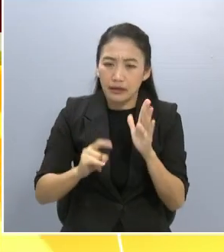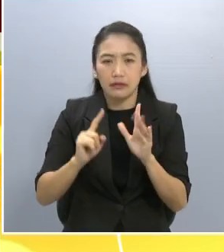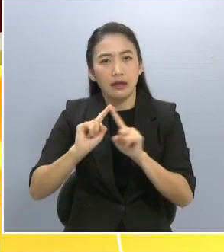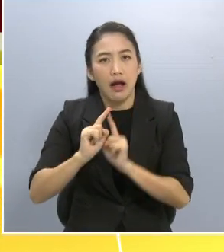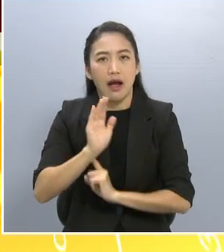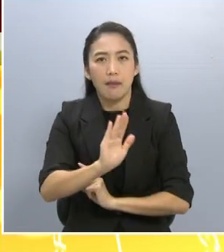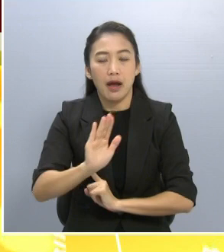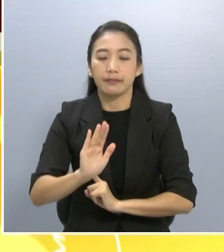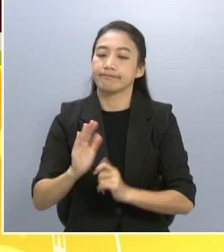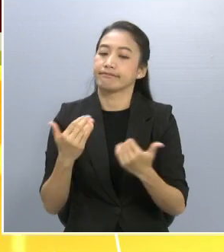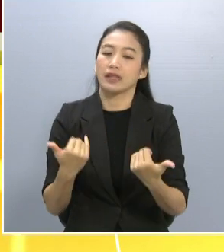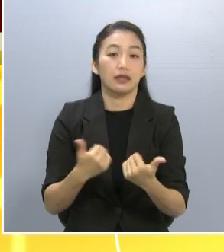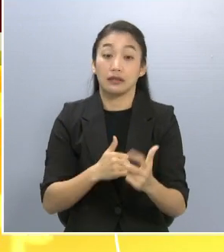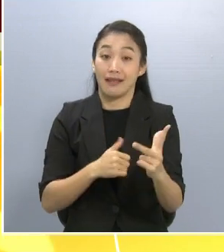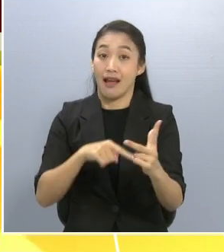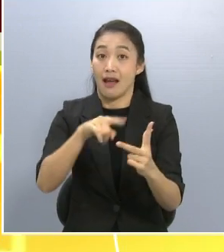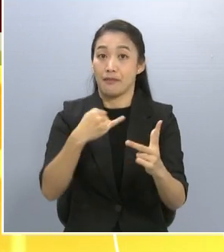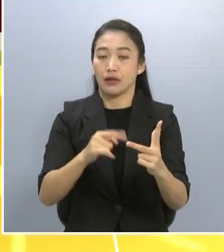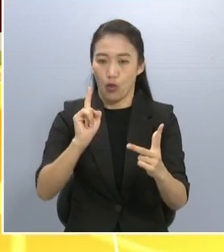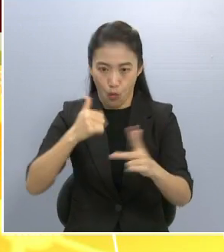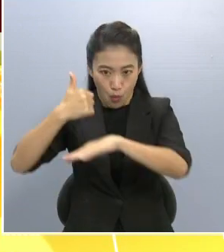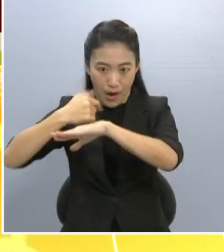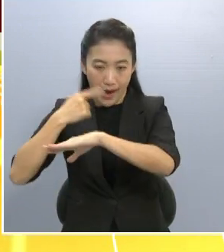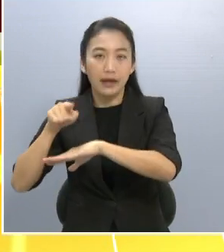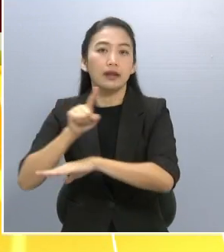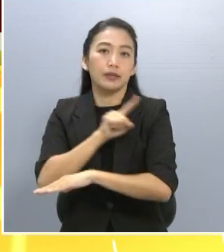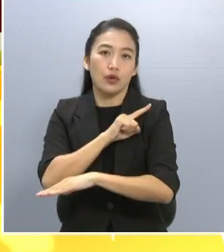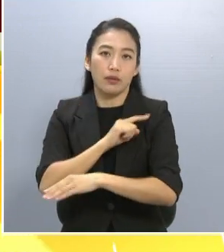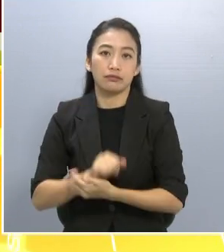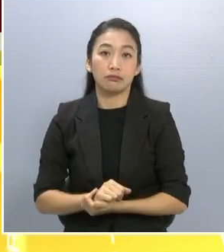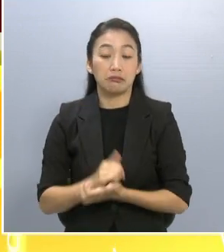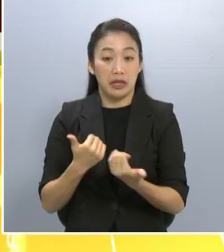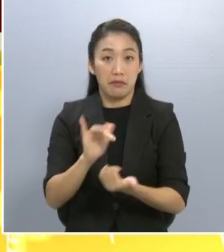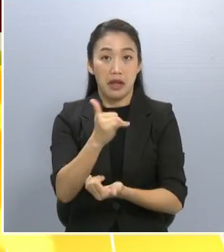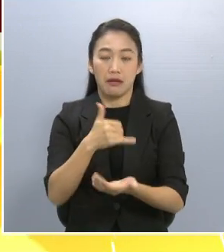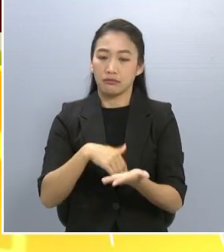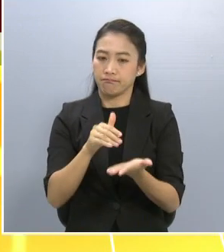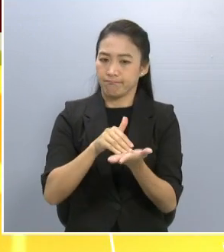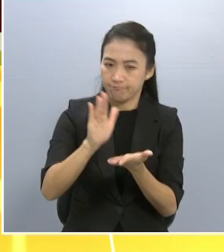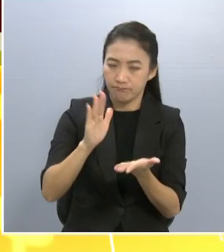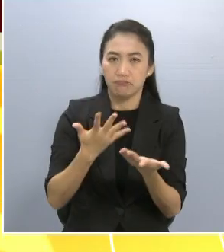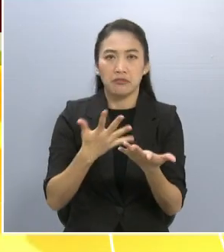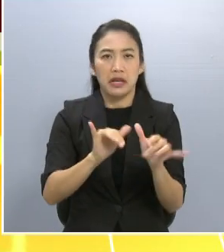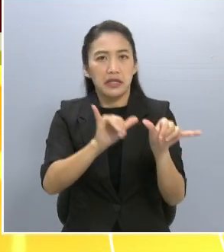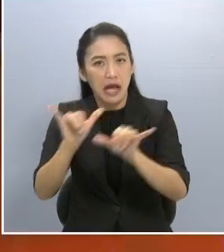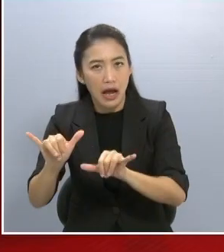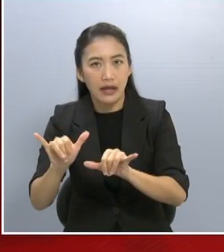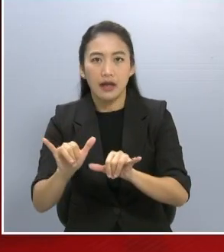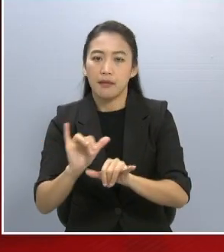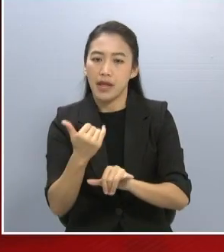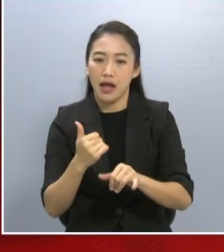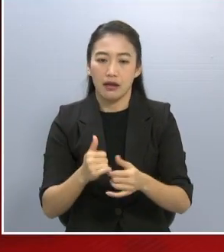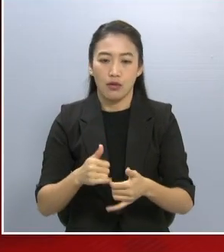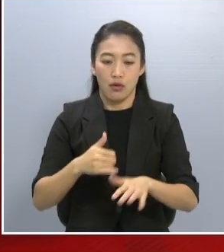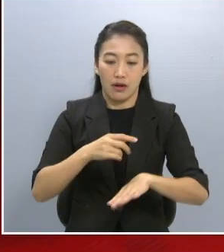งานราชการไว้ก่อน 2ย้าย 3ผู้บังคับบัญชาขึ้นไปสัก 2ชั้นอันที่ต้องตามกันดูแต่